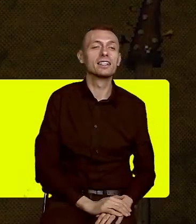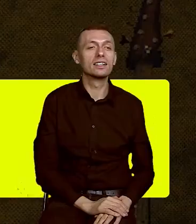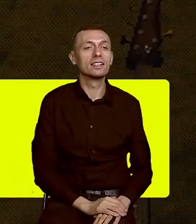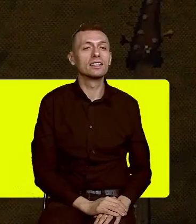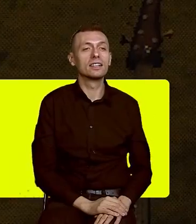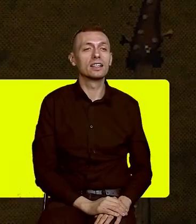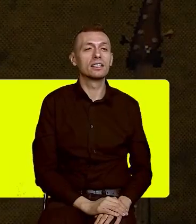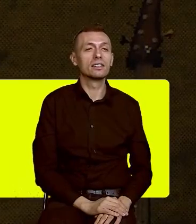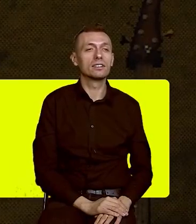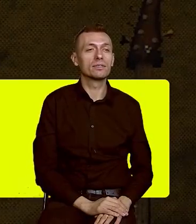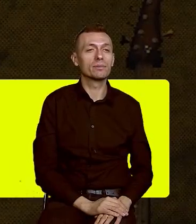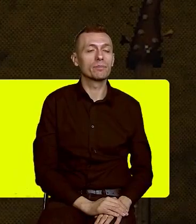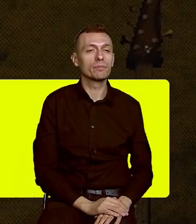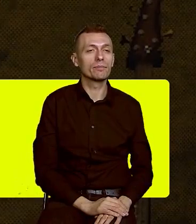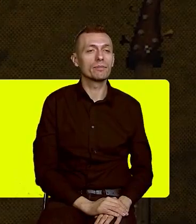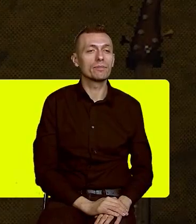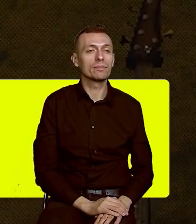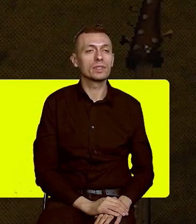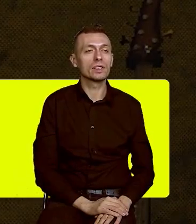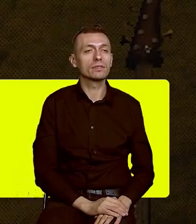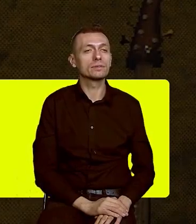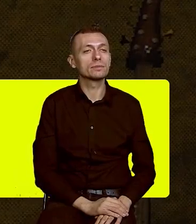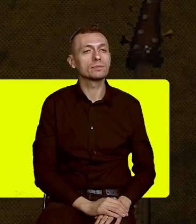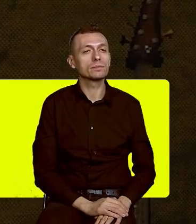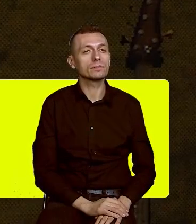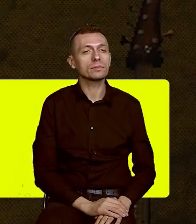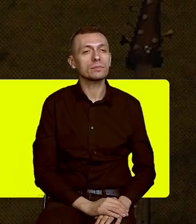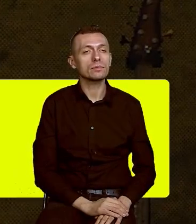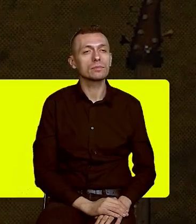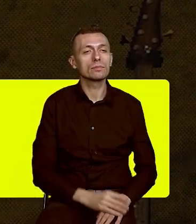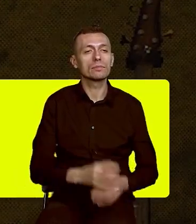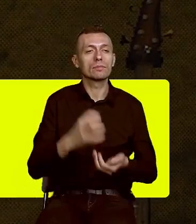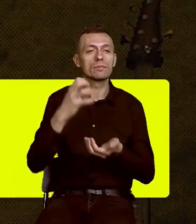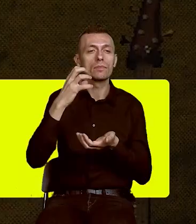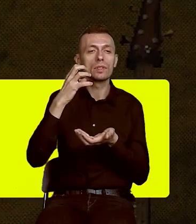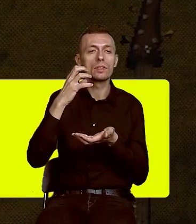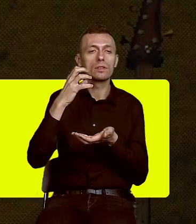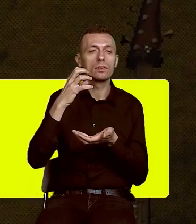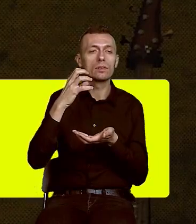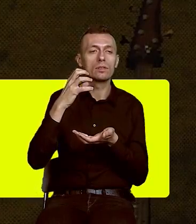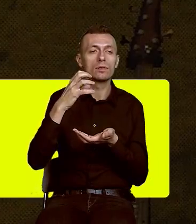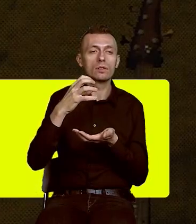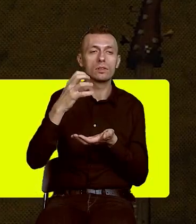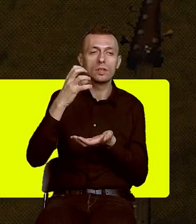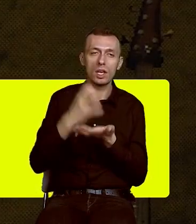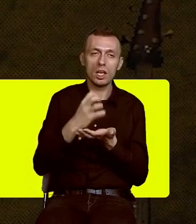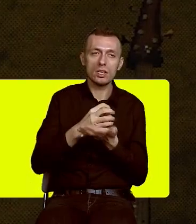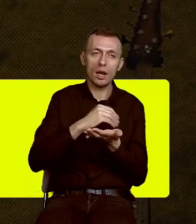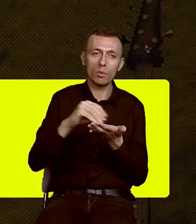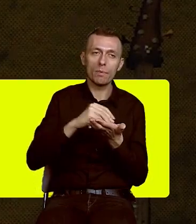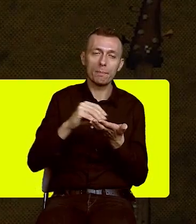nęci. I wiecie, Jakub tutaj wykorzystuje obraz rybaka zakładającego przynętę na